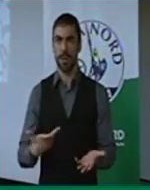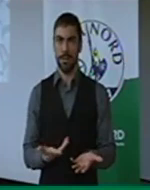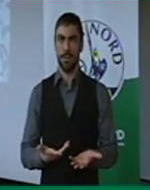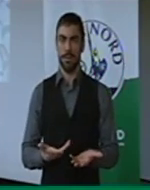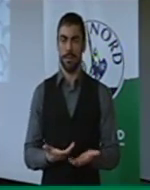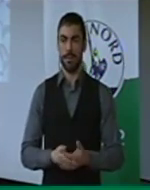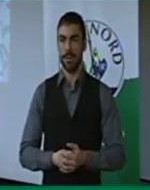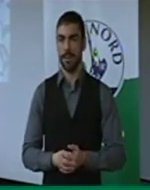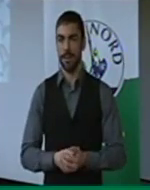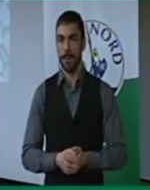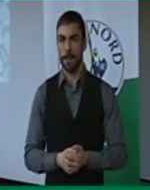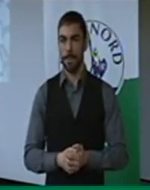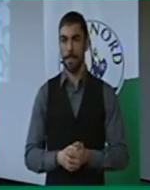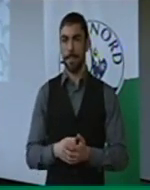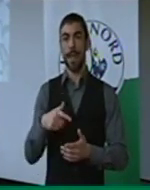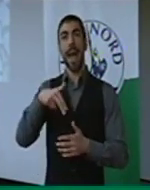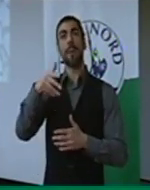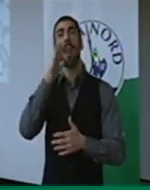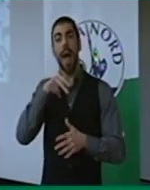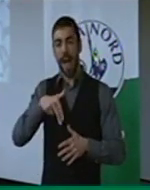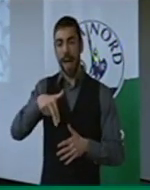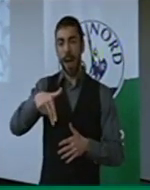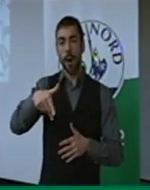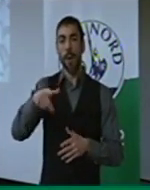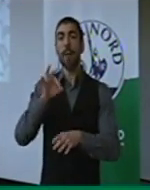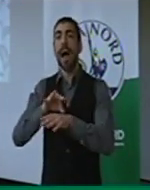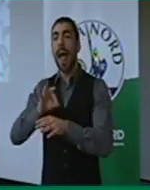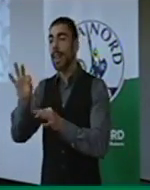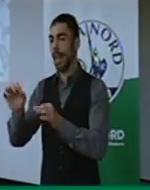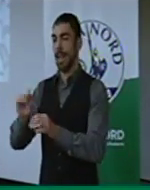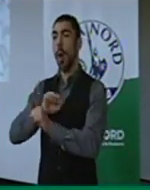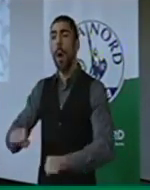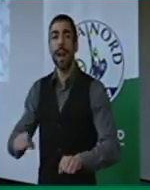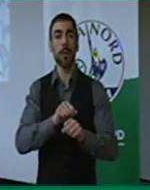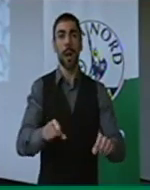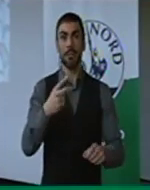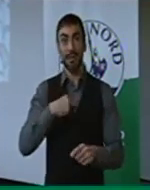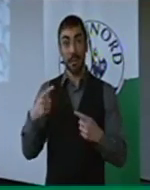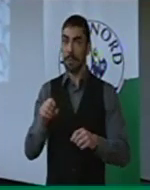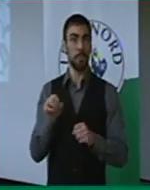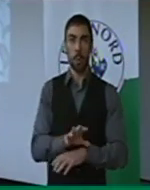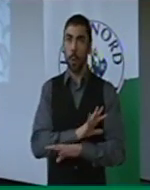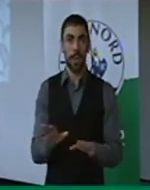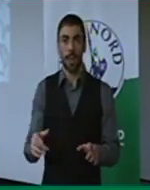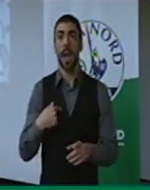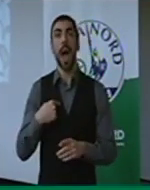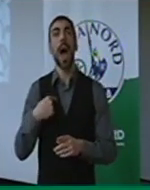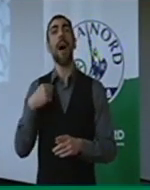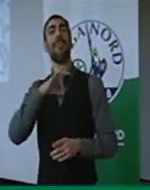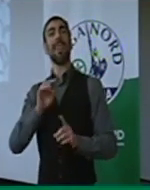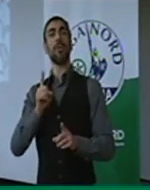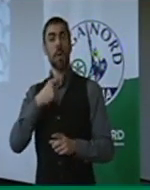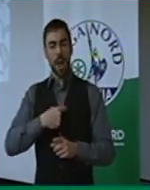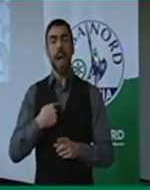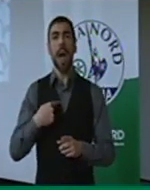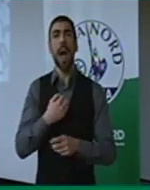che che cammina sulle acque e guarisce gli ammalati però una brutta vita noi abbiamo vantaggio di avere ragione